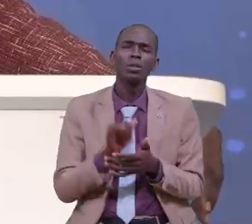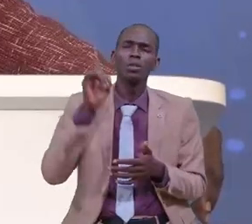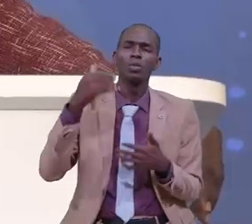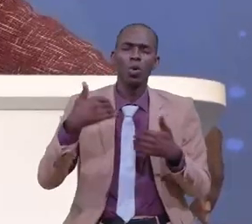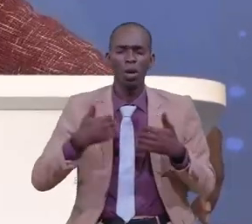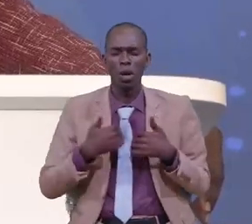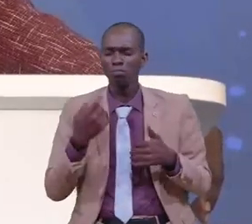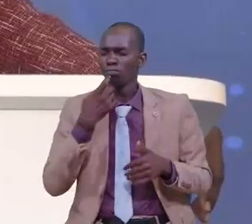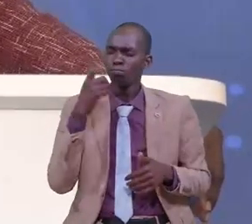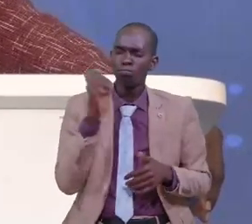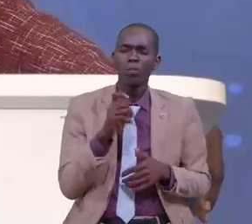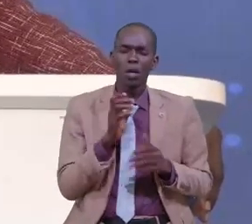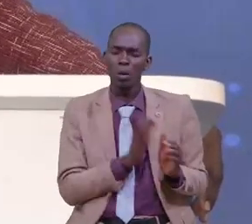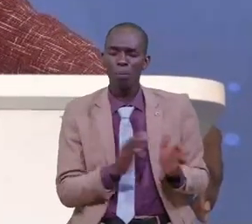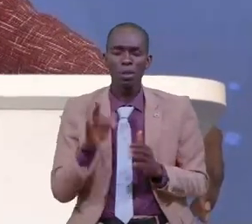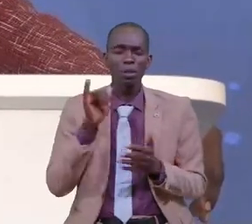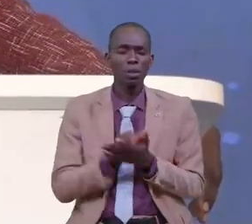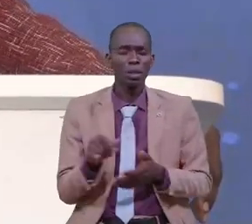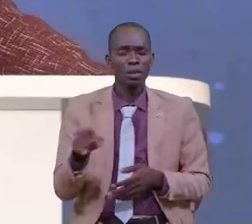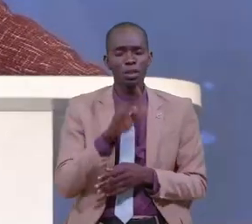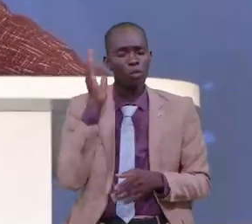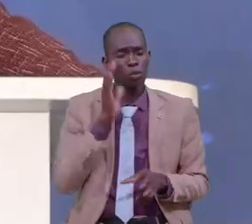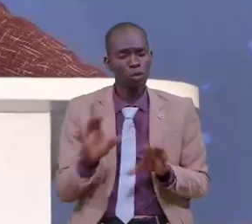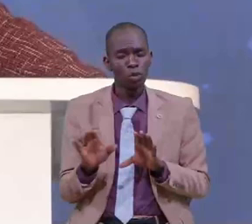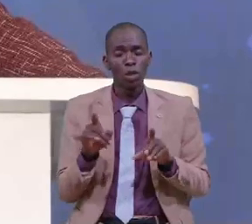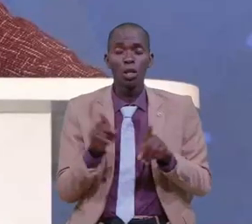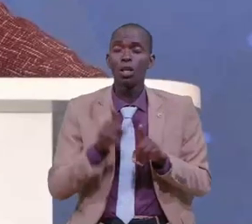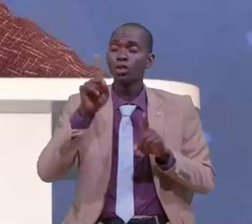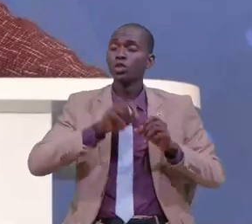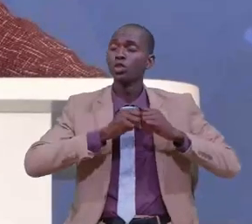tout ce que tu as établi pour chacun.